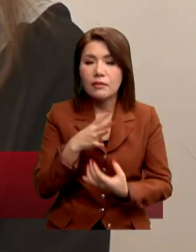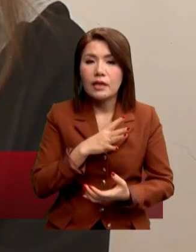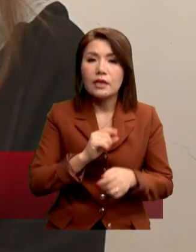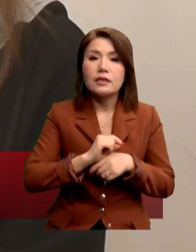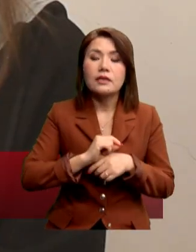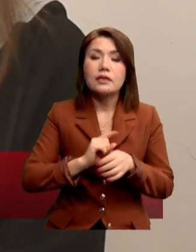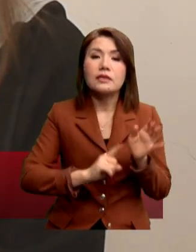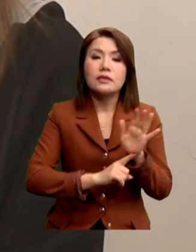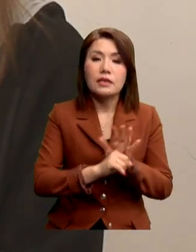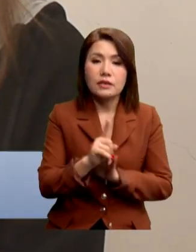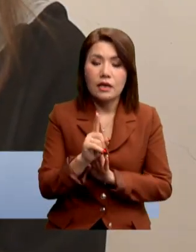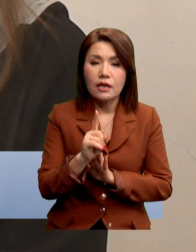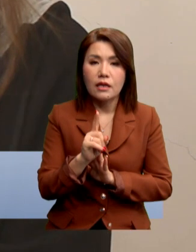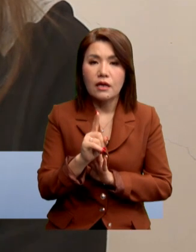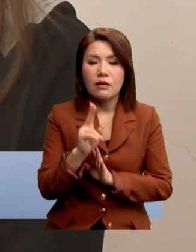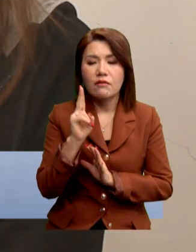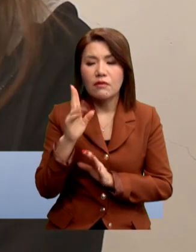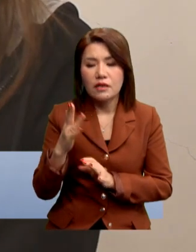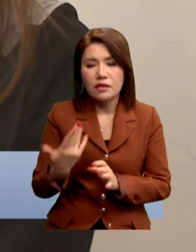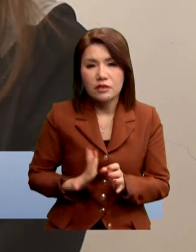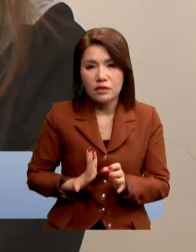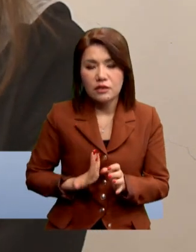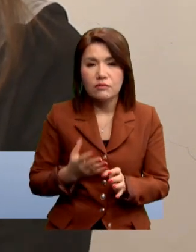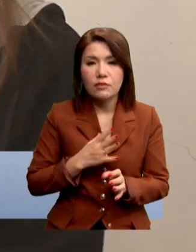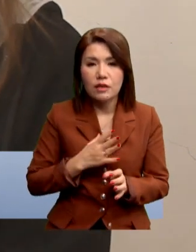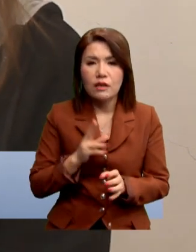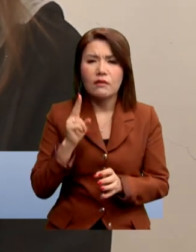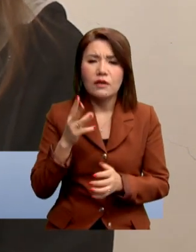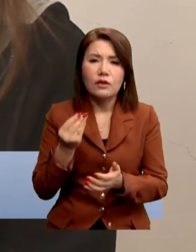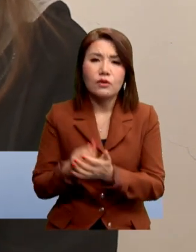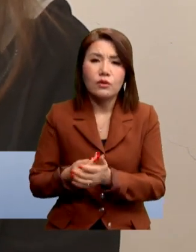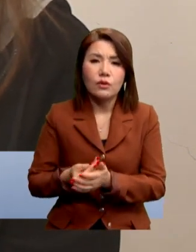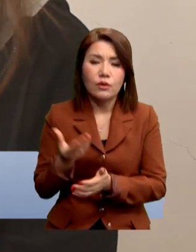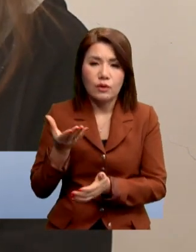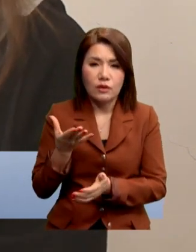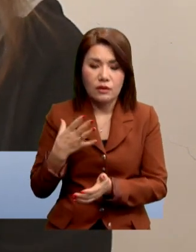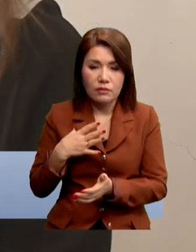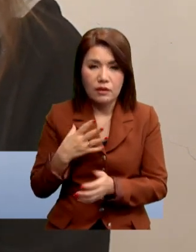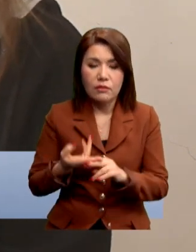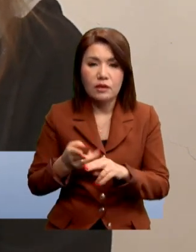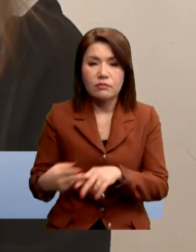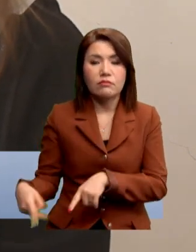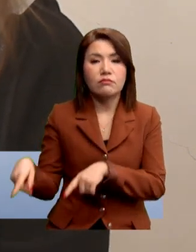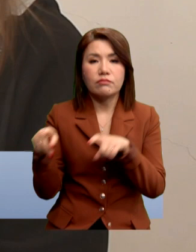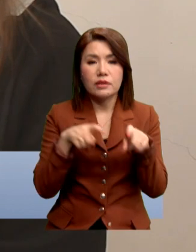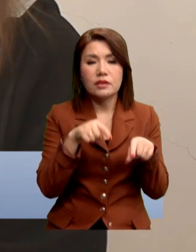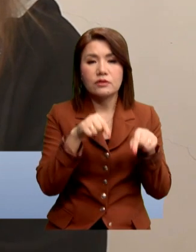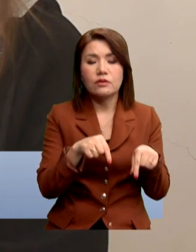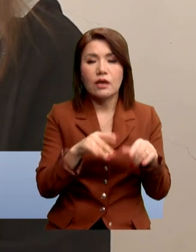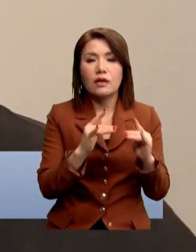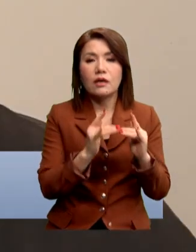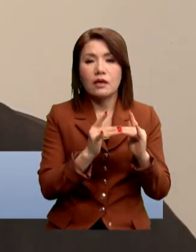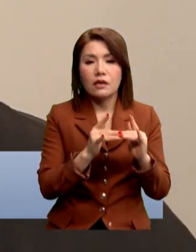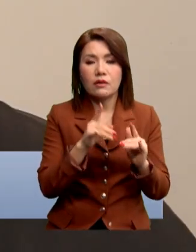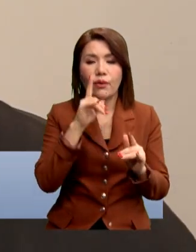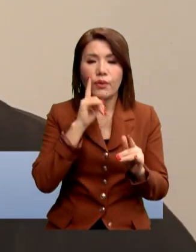қысында кішкен квартирада жаттық. Квартирада кішкен қымбат болғаннан кейін біз осында көшкілдік. Осы жақта